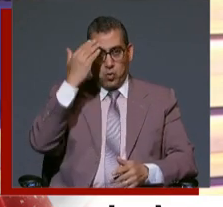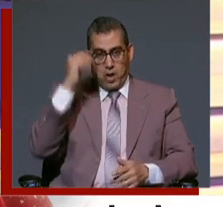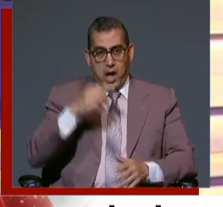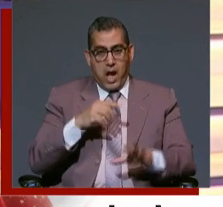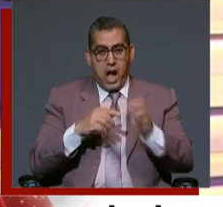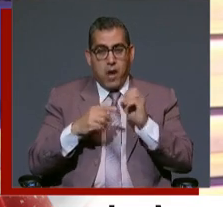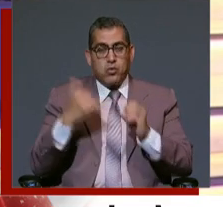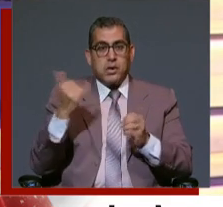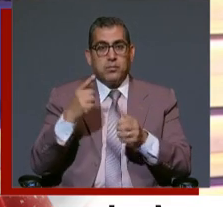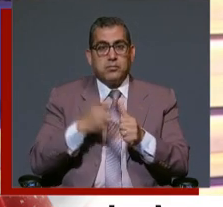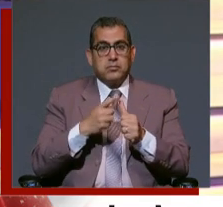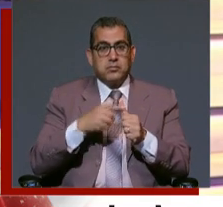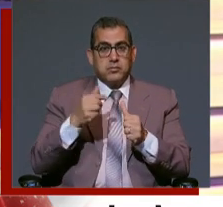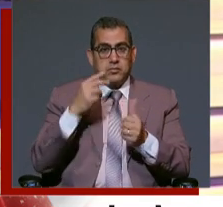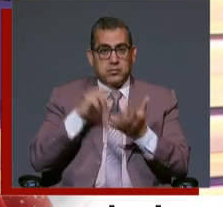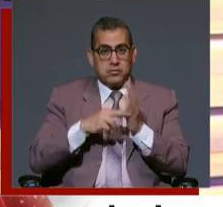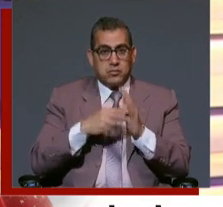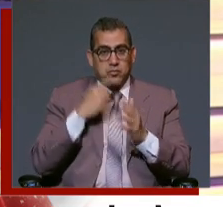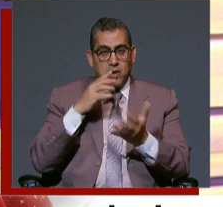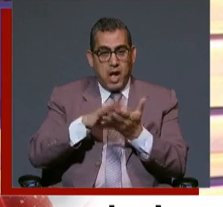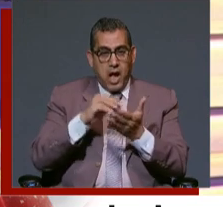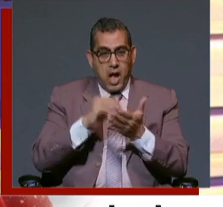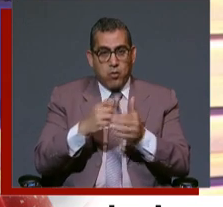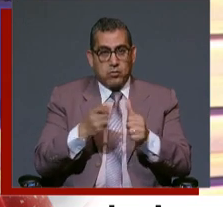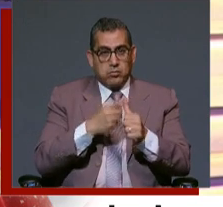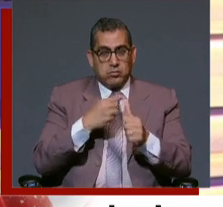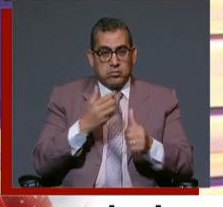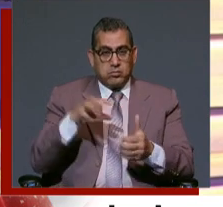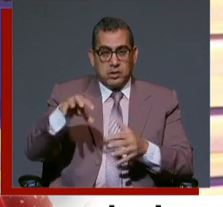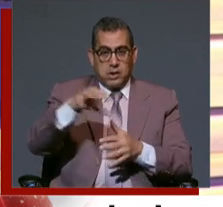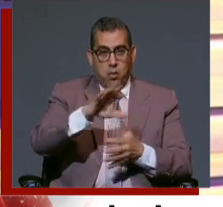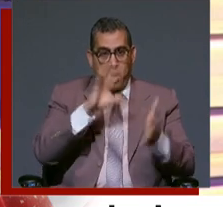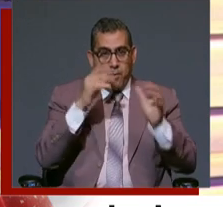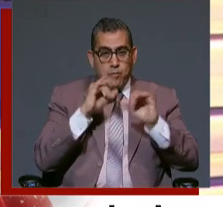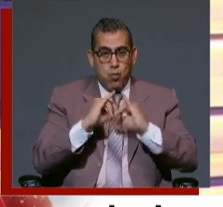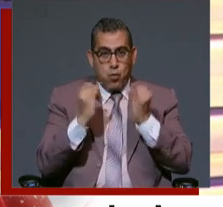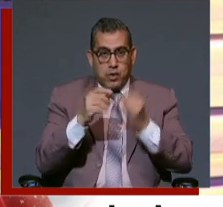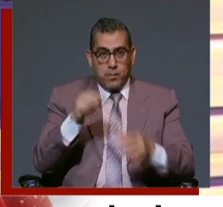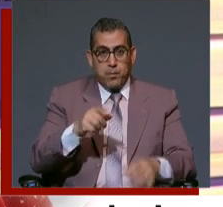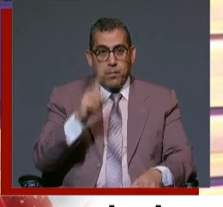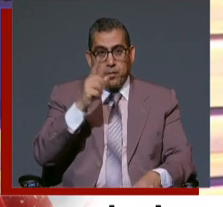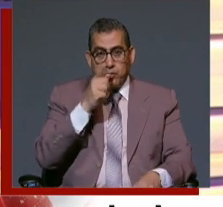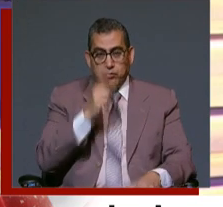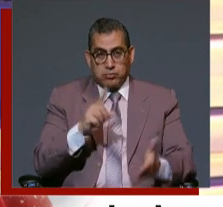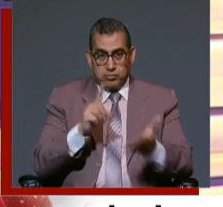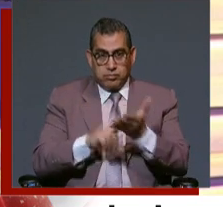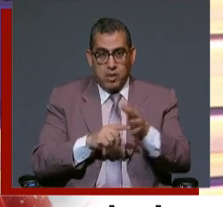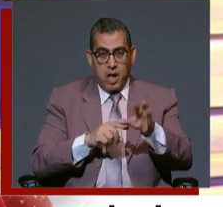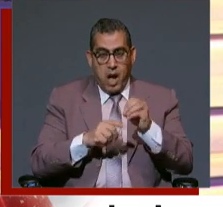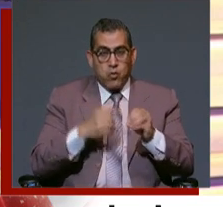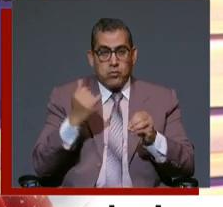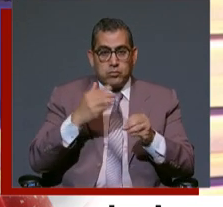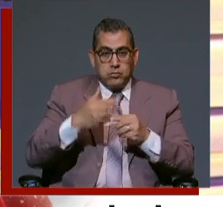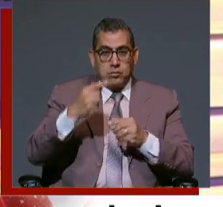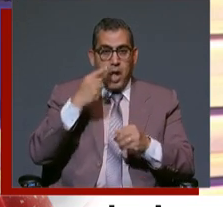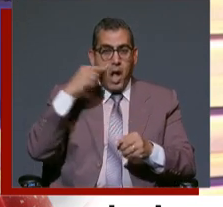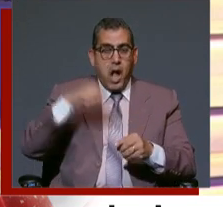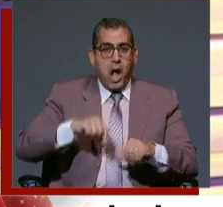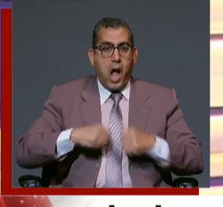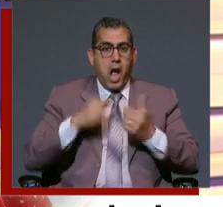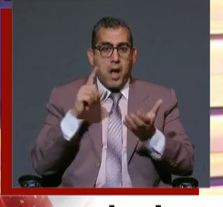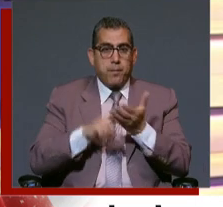تأتي ليس في مقدمة احتياجات الدول والمجتمعات، لكنها الحقيقة احتياجات مصيرية